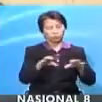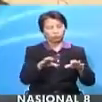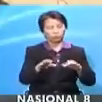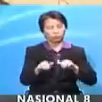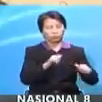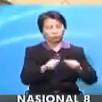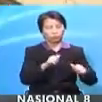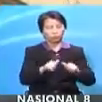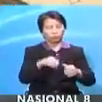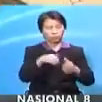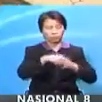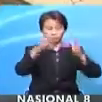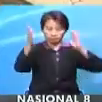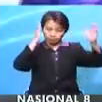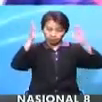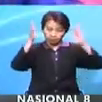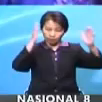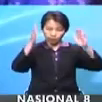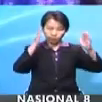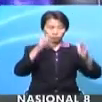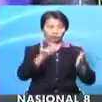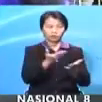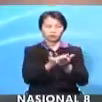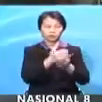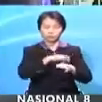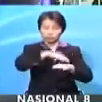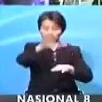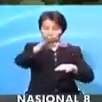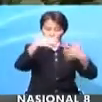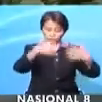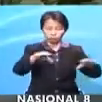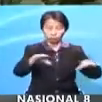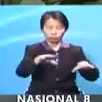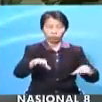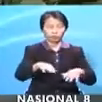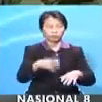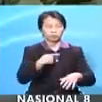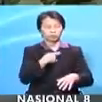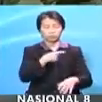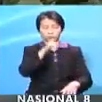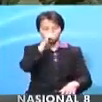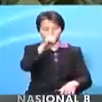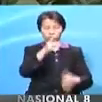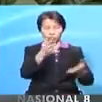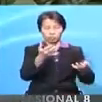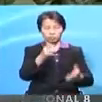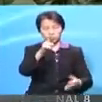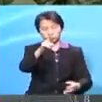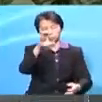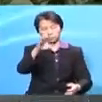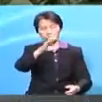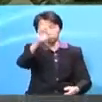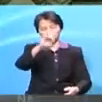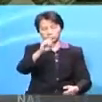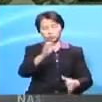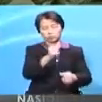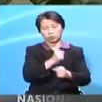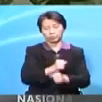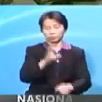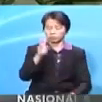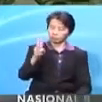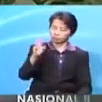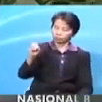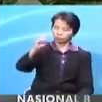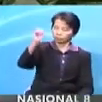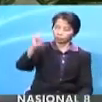Indonesia jadi kita memastikan kalau terdapat satu-satu pun sukanya 60 Juni 100